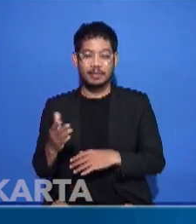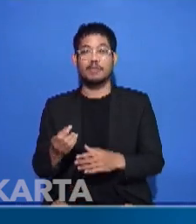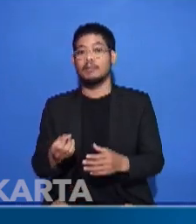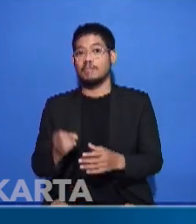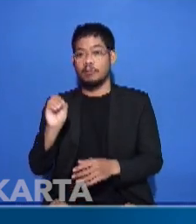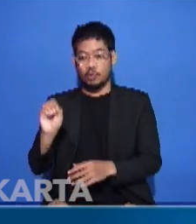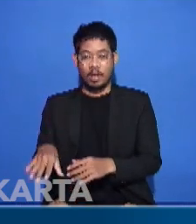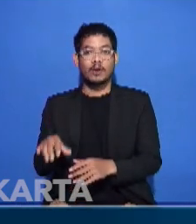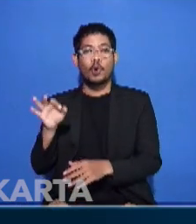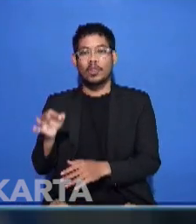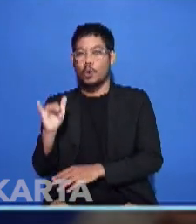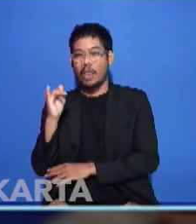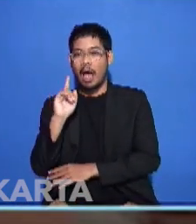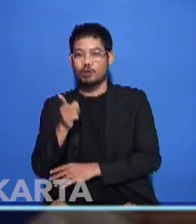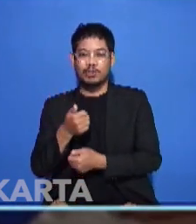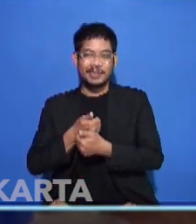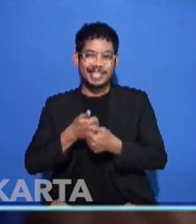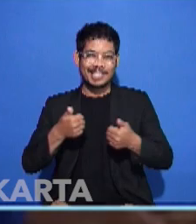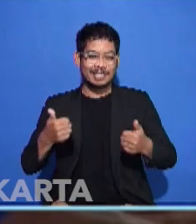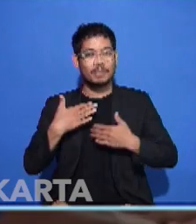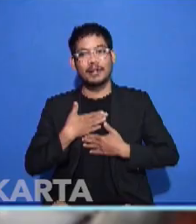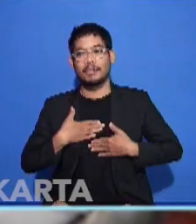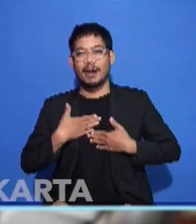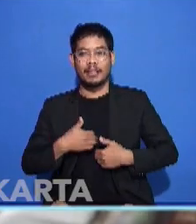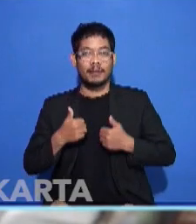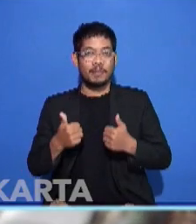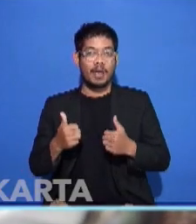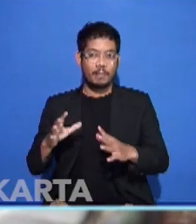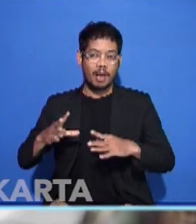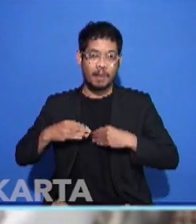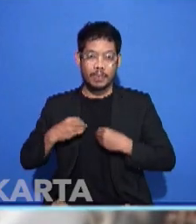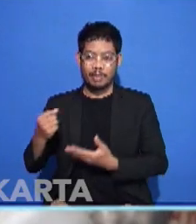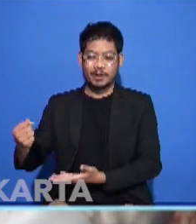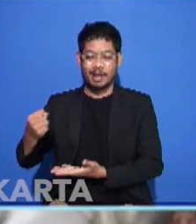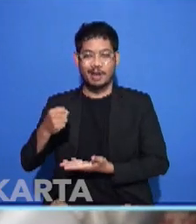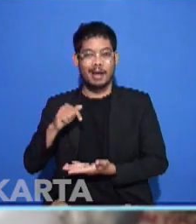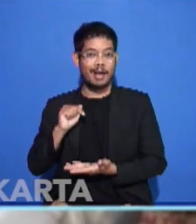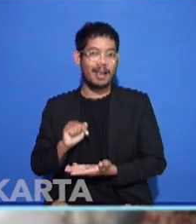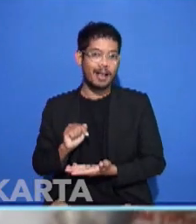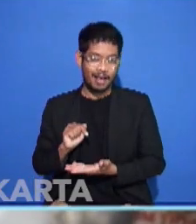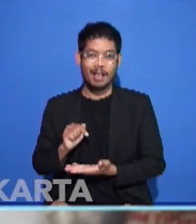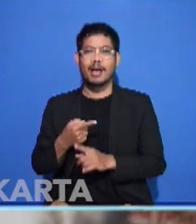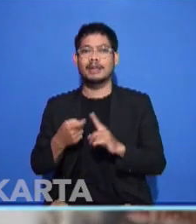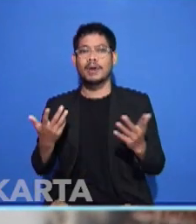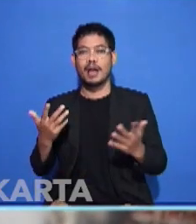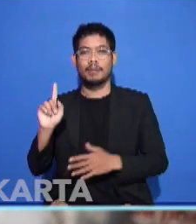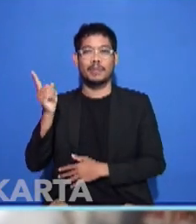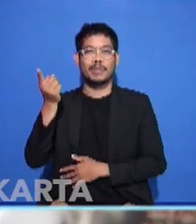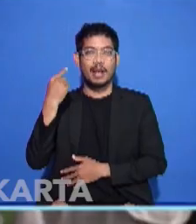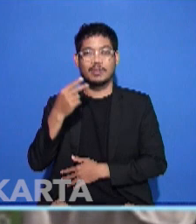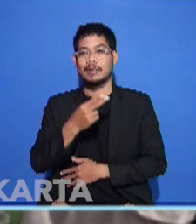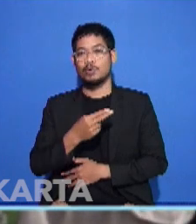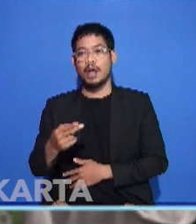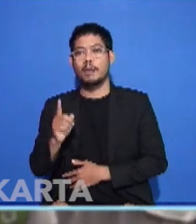terlebih kota Yogyakarta mendapatkan penghargaan dari pemerintah Republik Indonesia karena berhasil mengurangi 40 ton sampah per